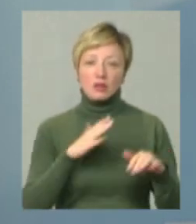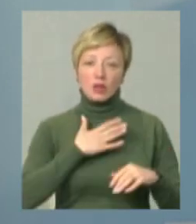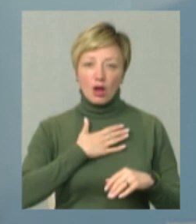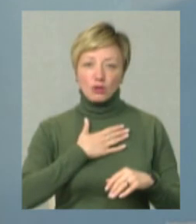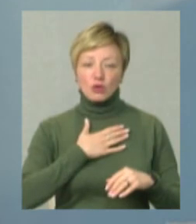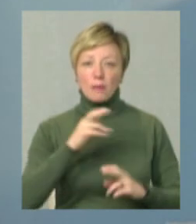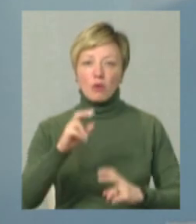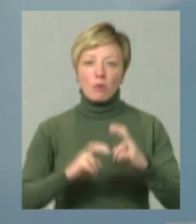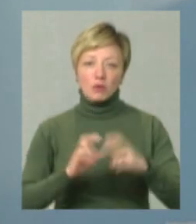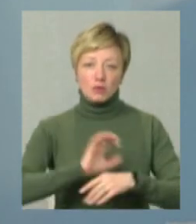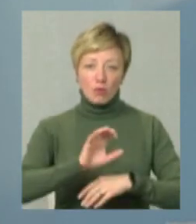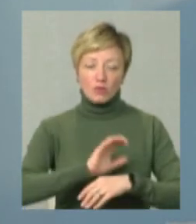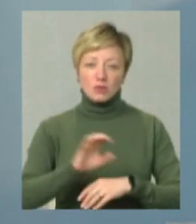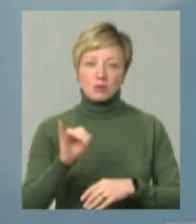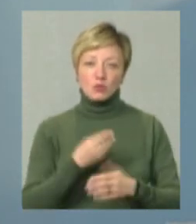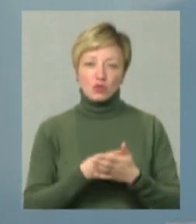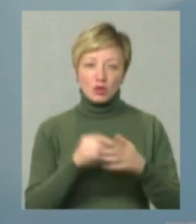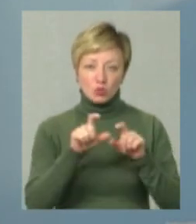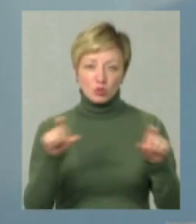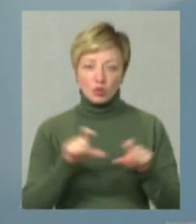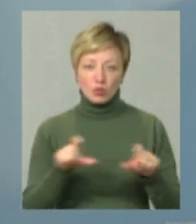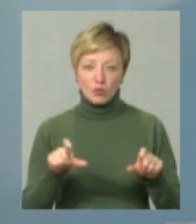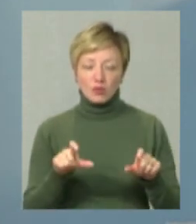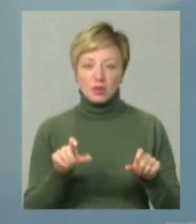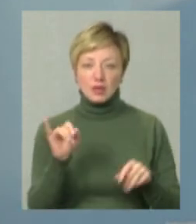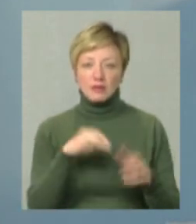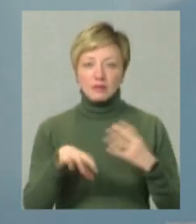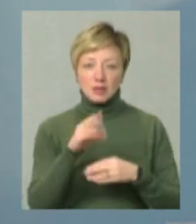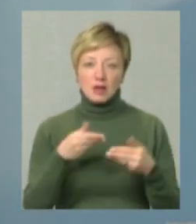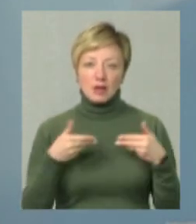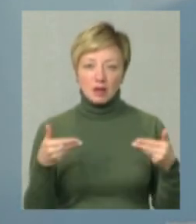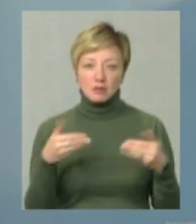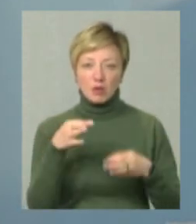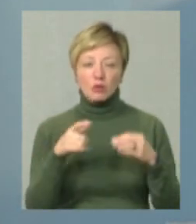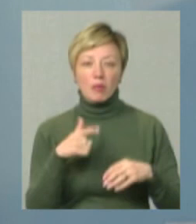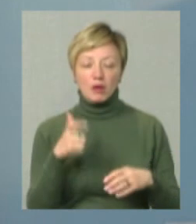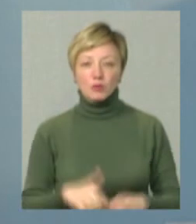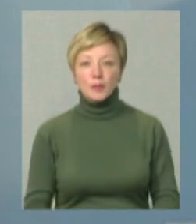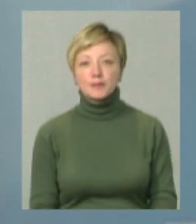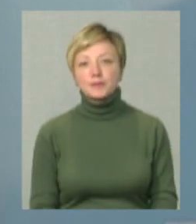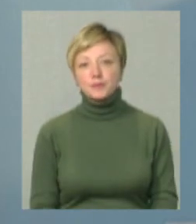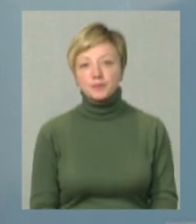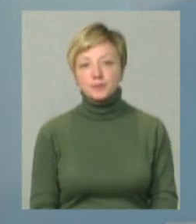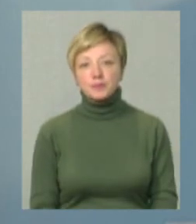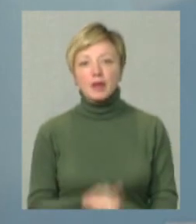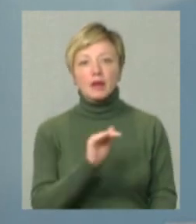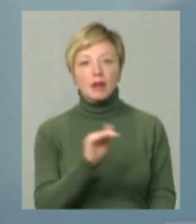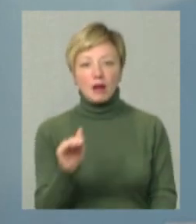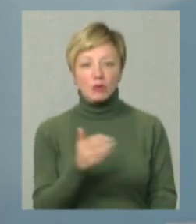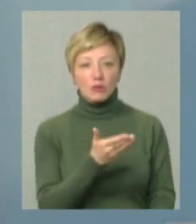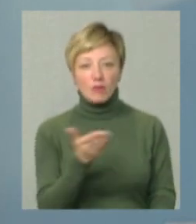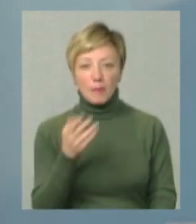життєдіяльність нашої промисловості, бюджетних установ і, зрештою, всіх нас природним газом. Нагадую